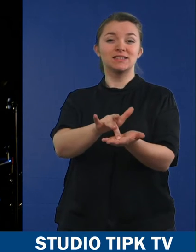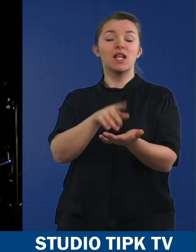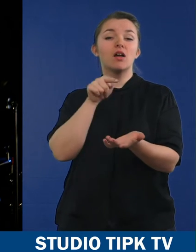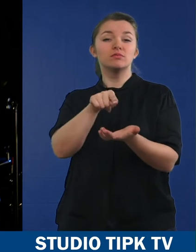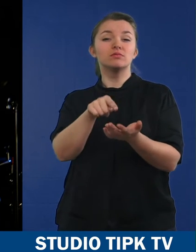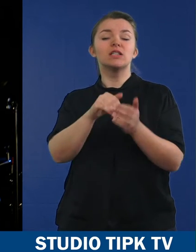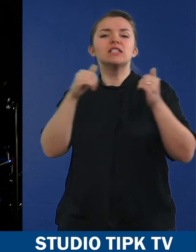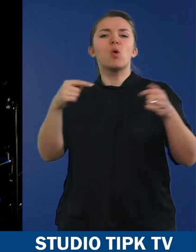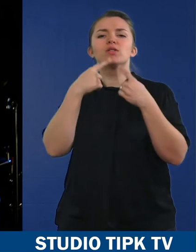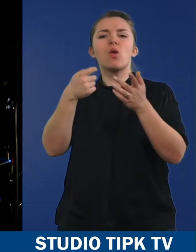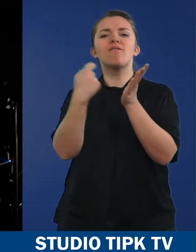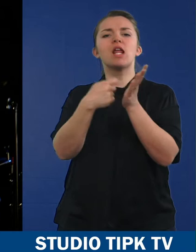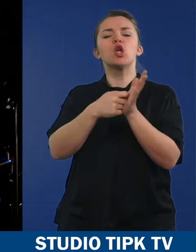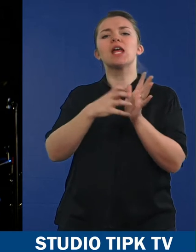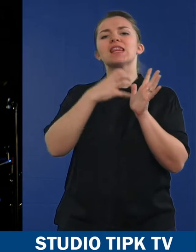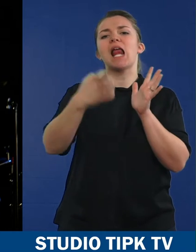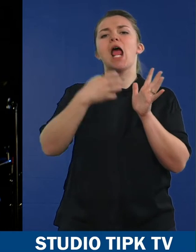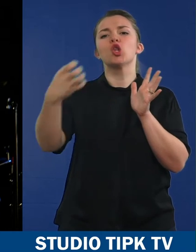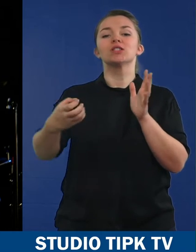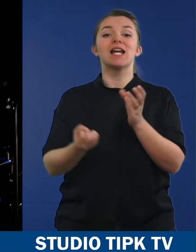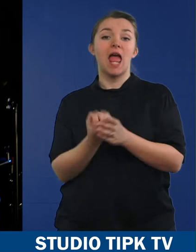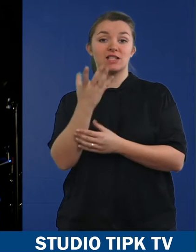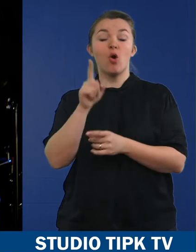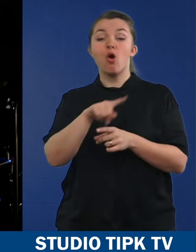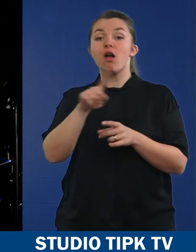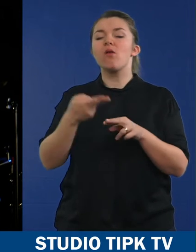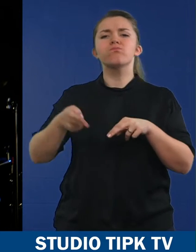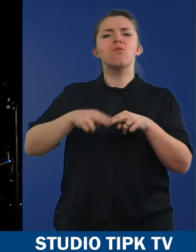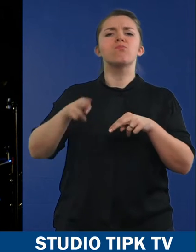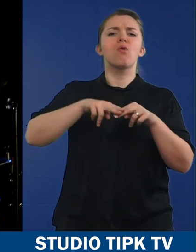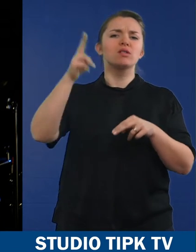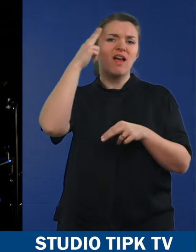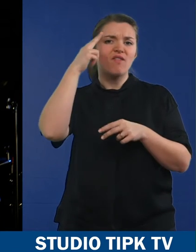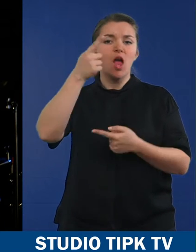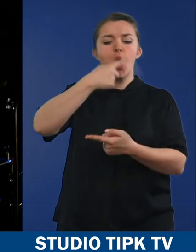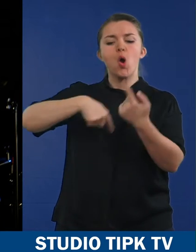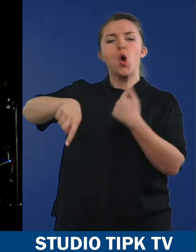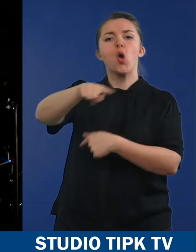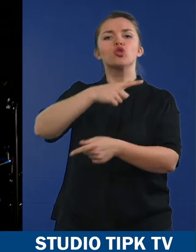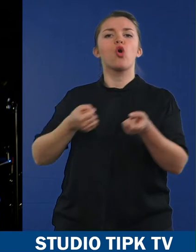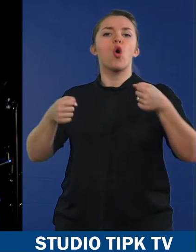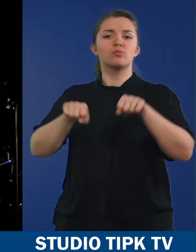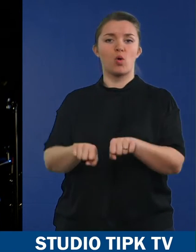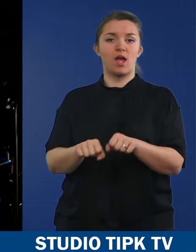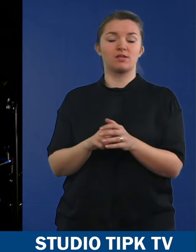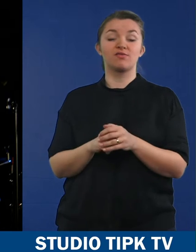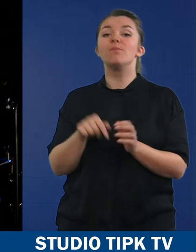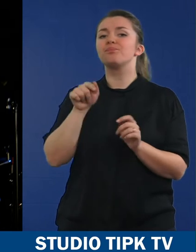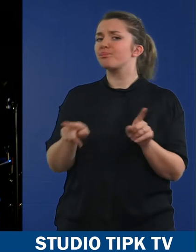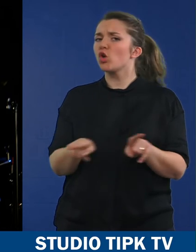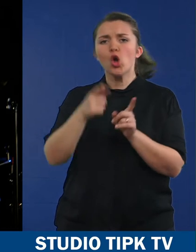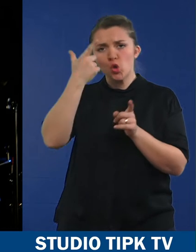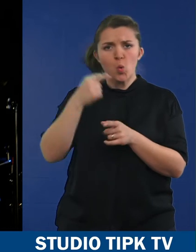ki spostavlja vrednote trajnostnega razvoja in se vse bolj zaveda krožnega gospodarstva. Tako